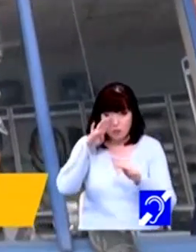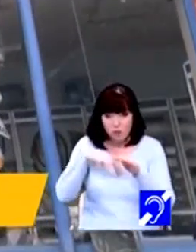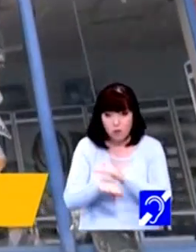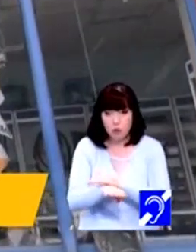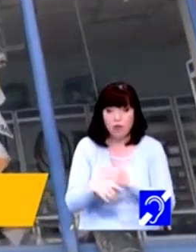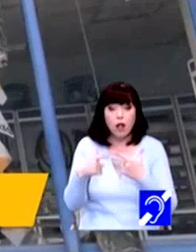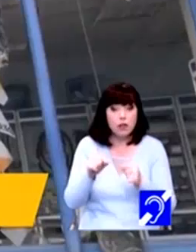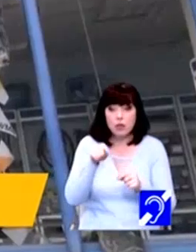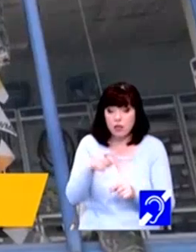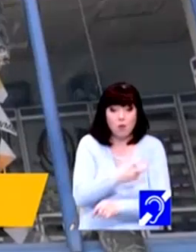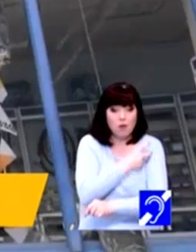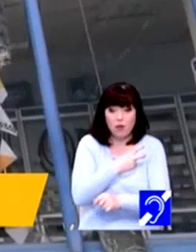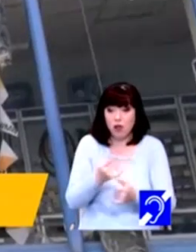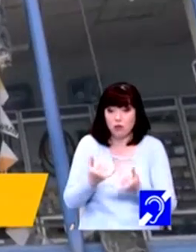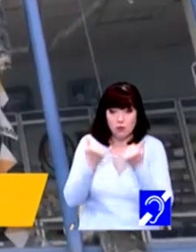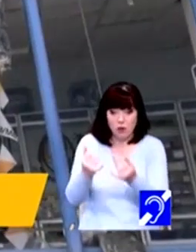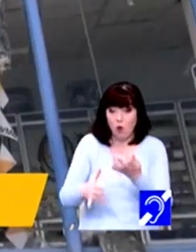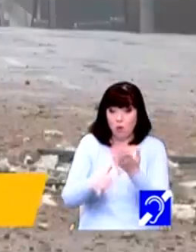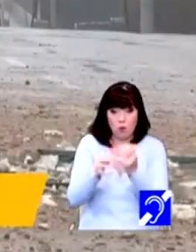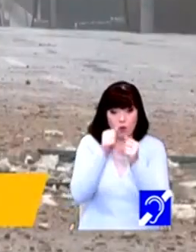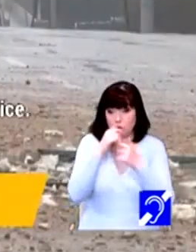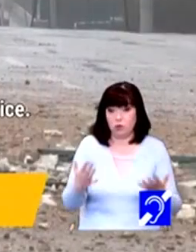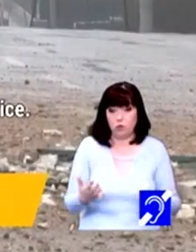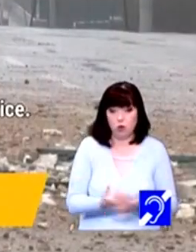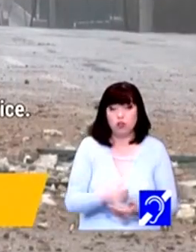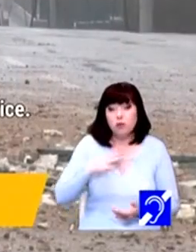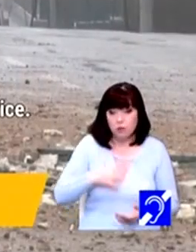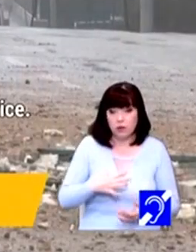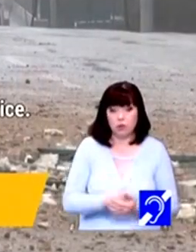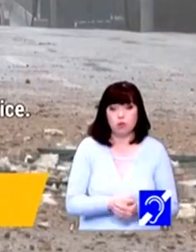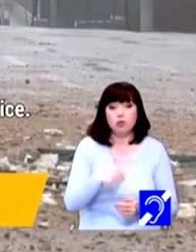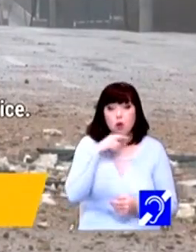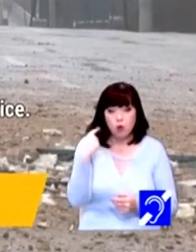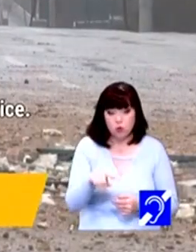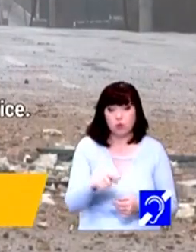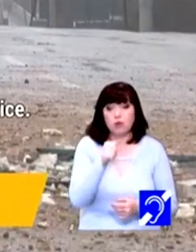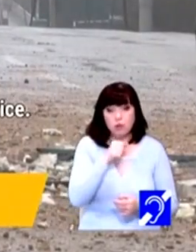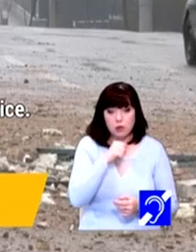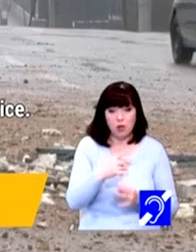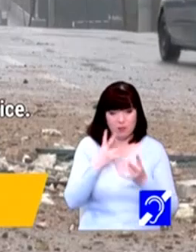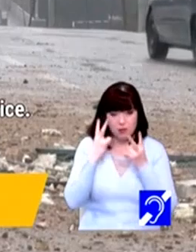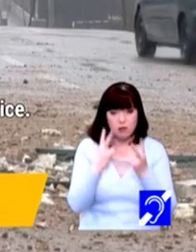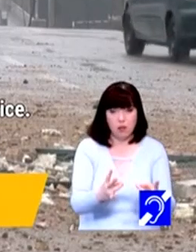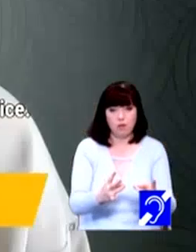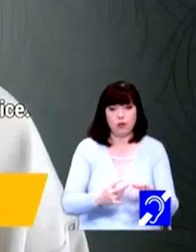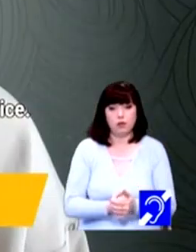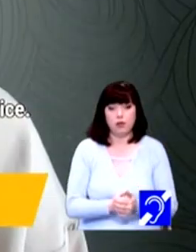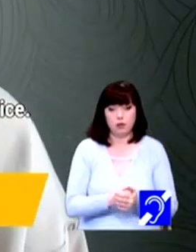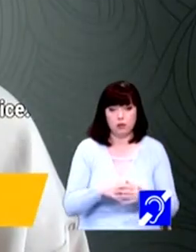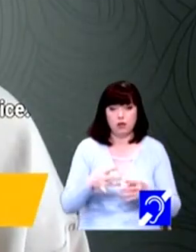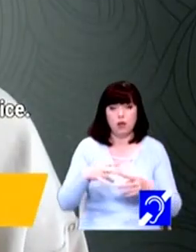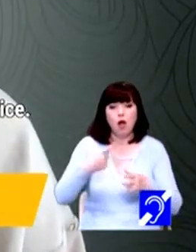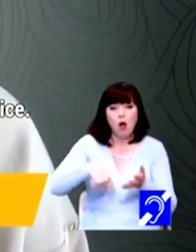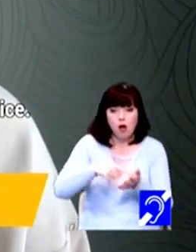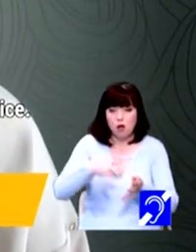не могут помочь профессиональные медики. Оккупанты пытаются нанести урон по